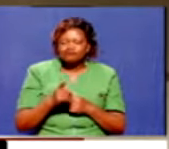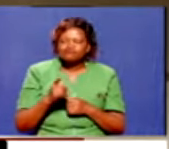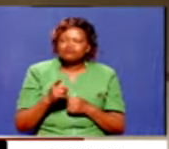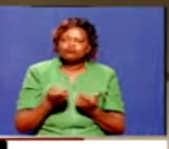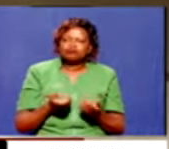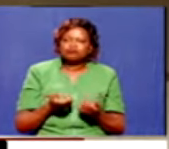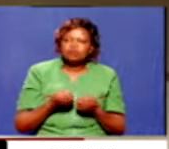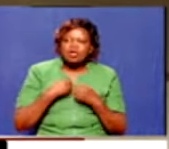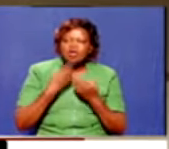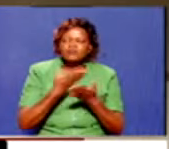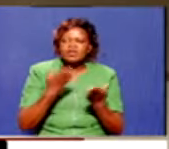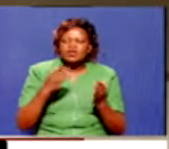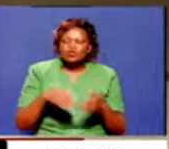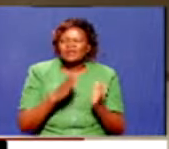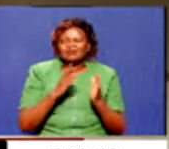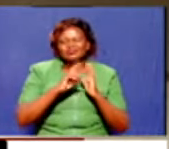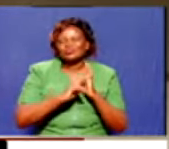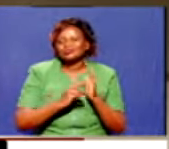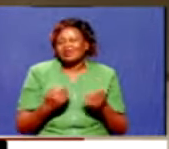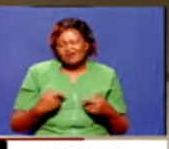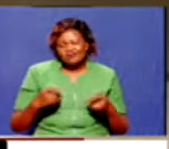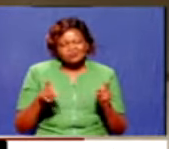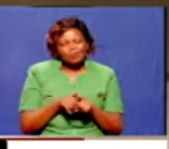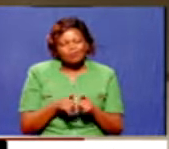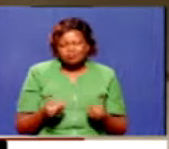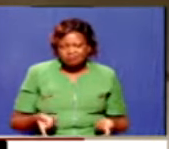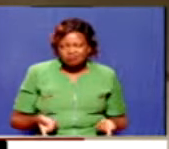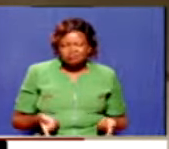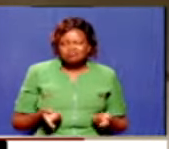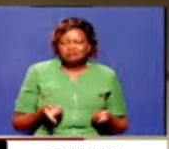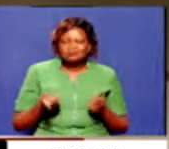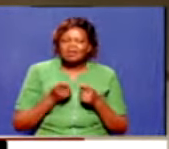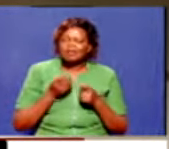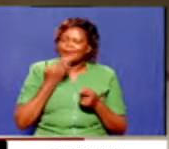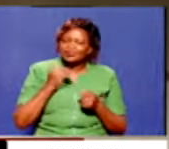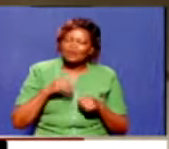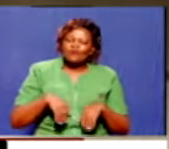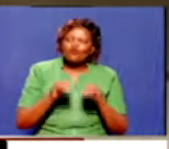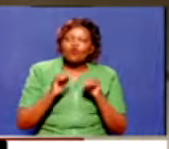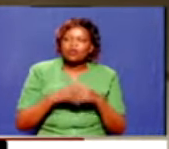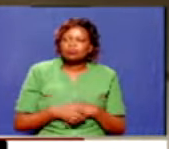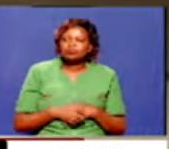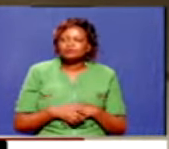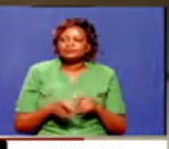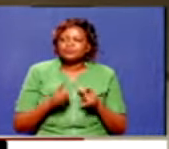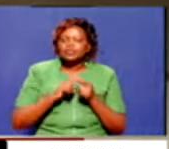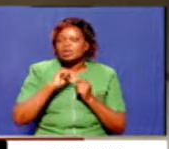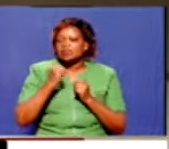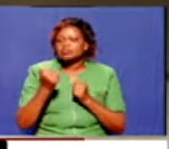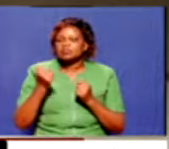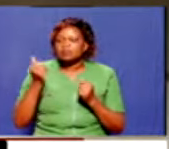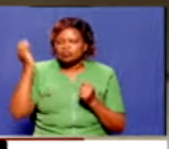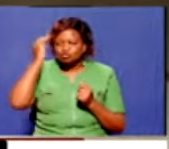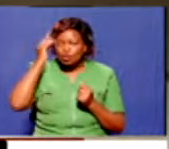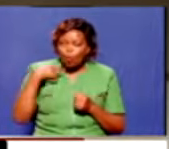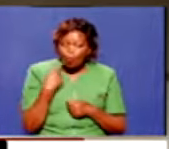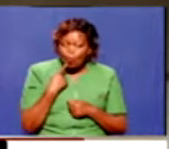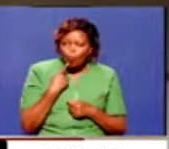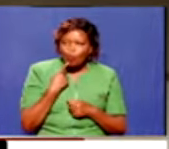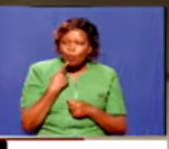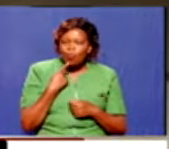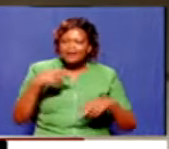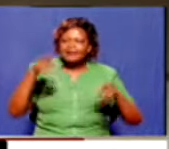njia yeyote, kuna kanuni vile zinasema. Na tufuate hizo kanuni. Na wale wanafunzi ambao